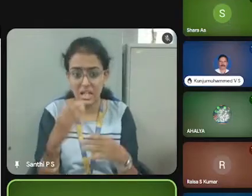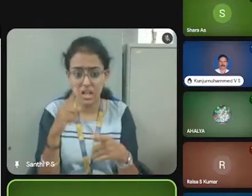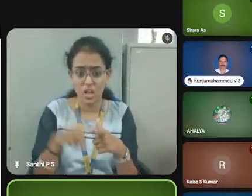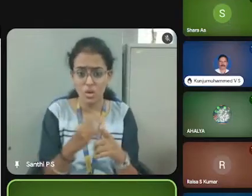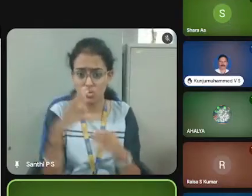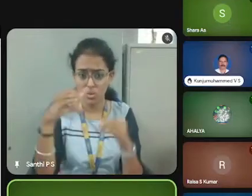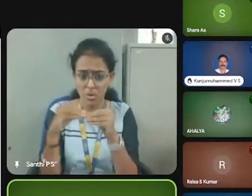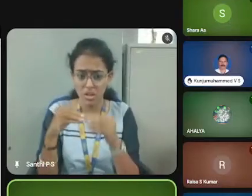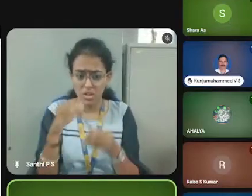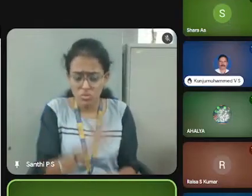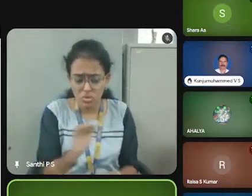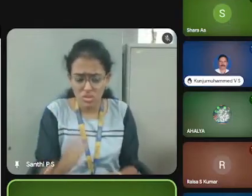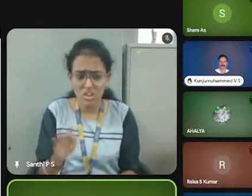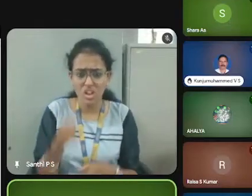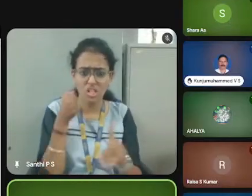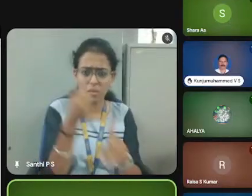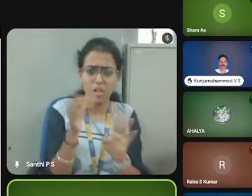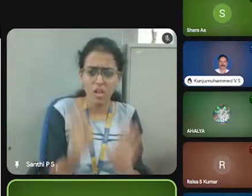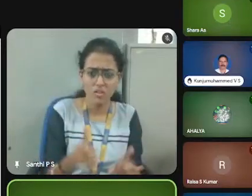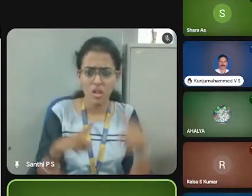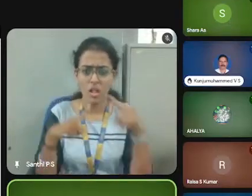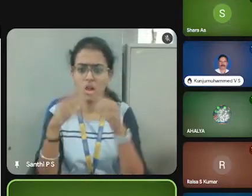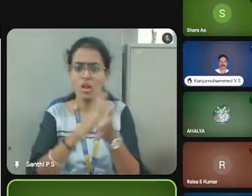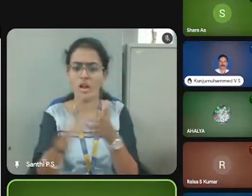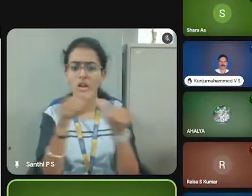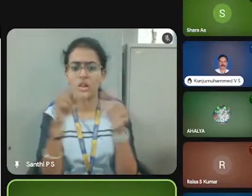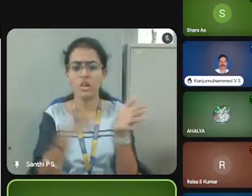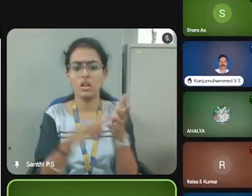ബാധിക്കില്ലേ? തങ്കമണി മാം ഒന്ന് ആൻസർ ചെയ്യാൻ സാധിക്കുമോ?